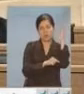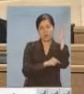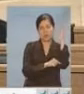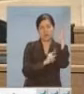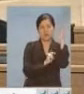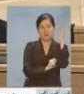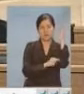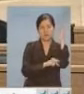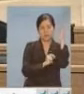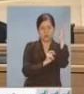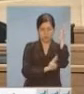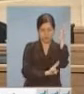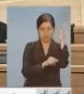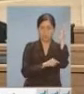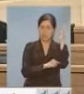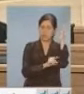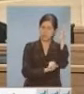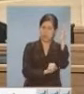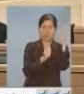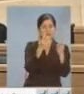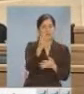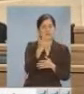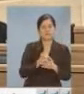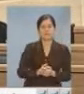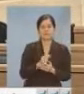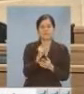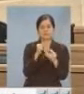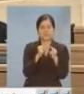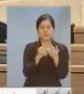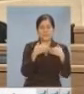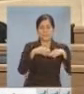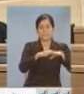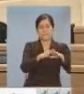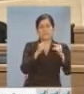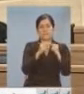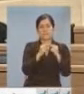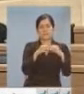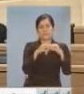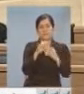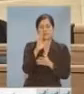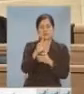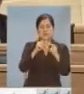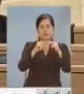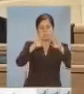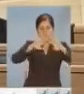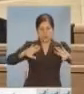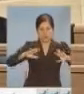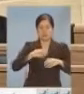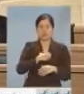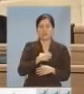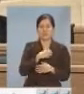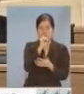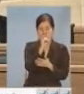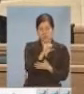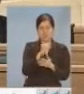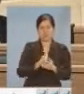งก็ไม่มีสะเดาก็ไม่มีอย่างนี้เลยครับเชื่อมเข้าสู่ประชาคมอาเซียนนี่ผมอยากจะฝากนะครับเชื่อมกล้วยเท่านั้